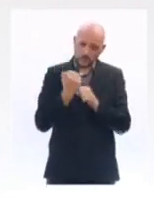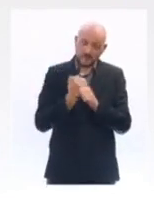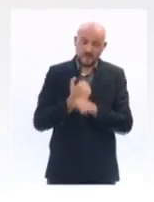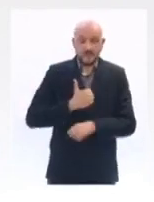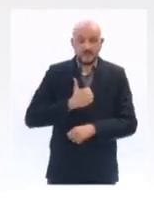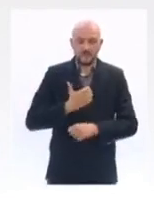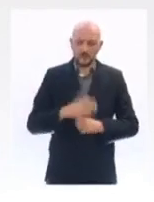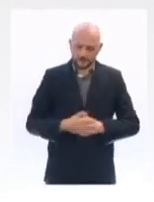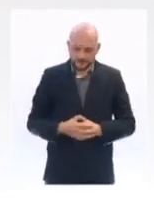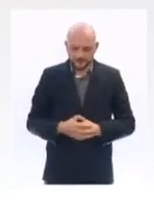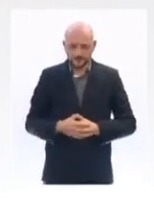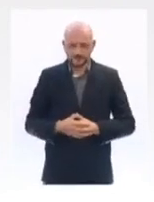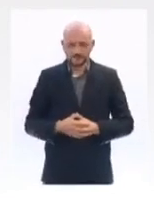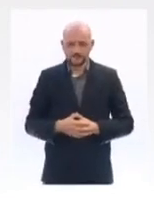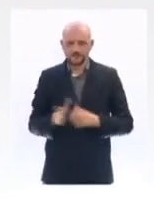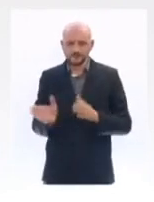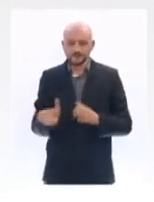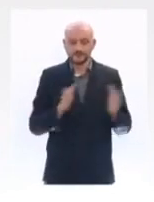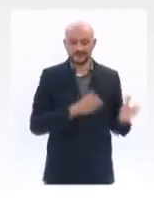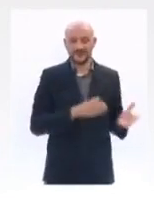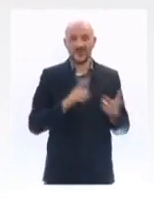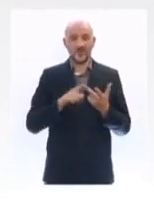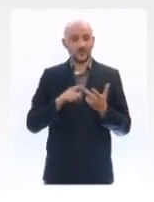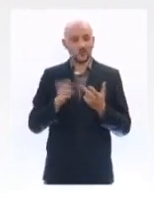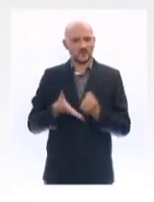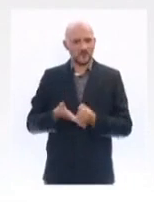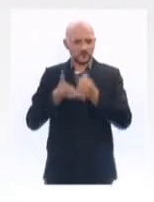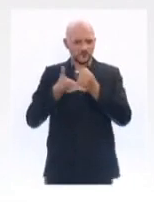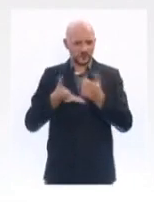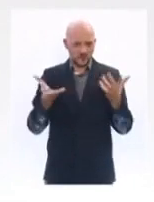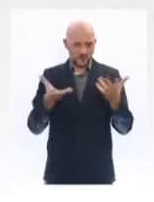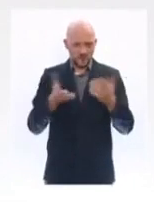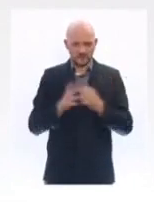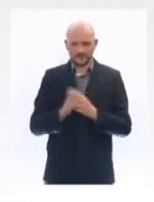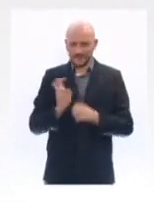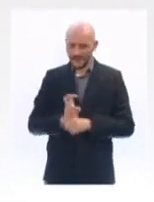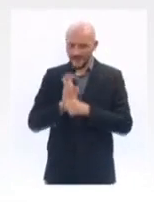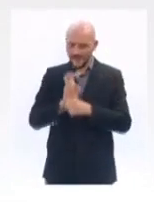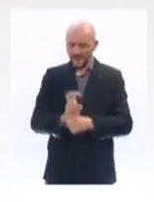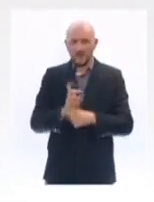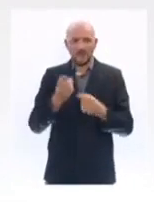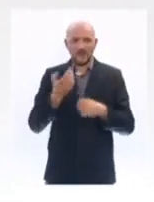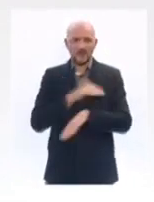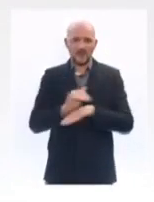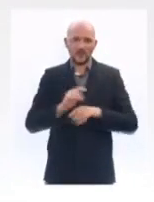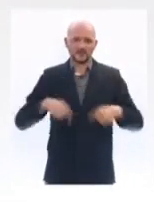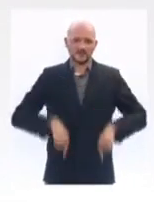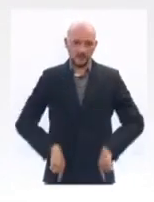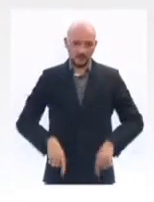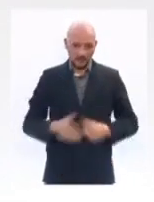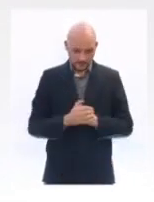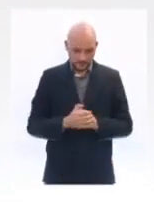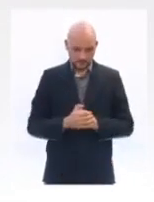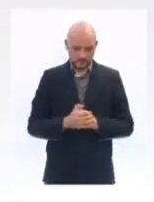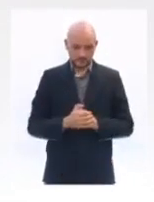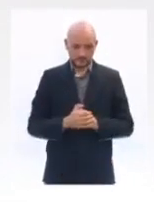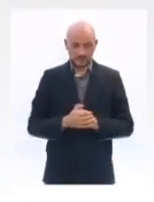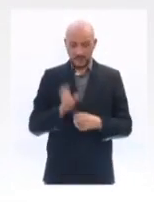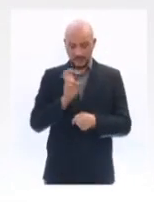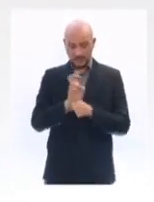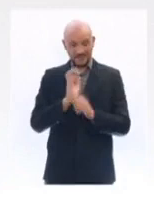jusqu'au 31 décembre 2020, mais jusqu'au 30 juin 2021. Elles ont donc 6 mois